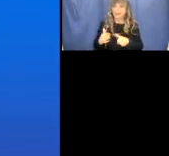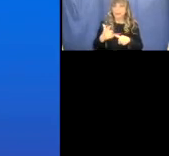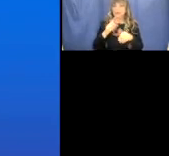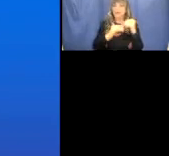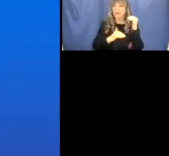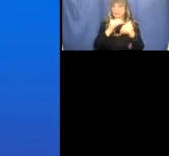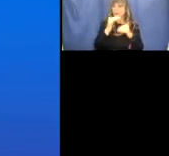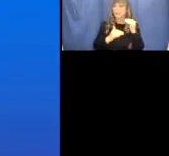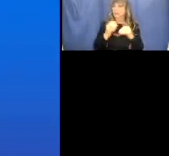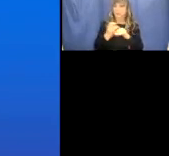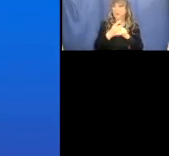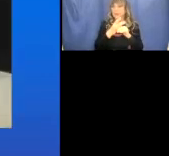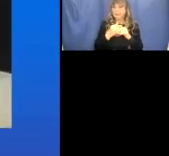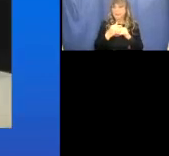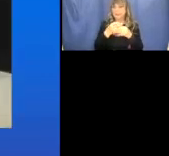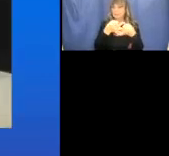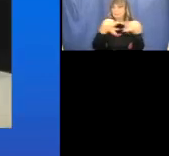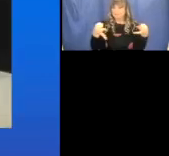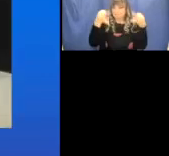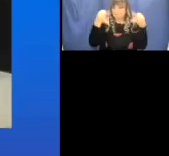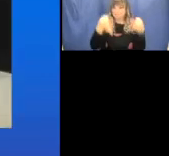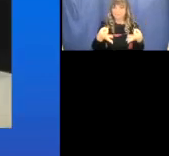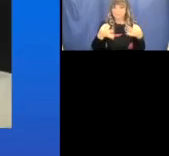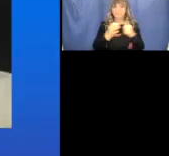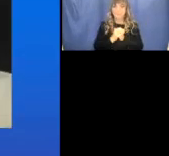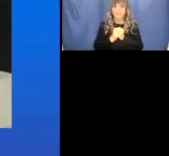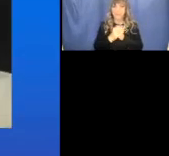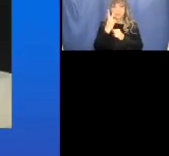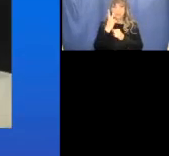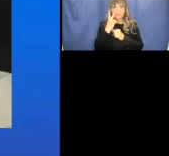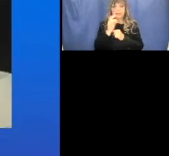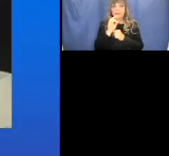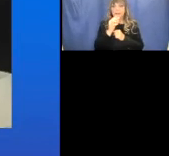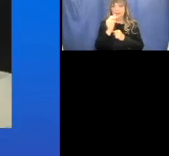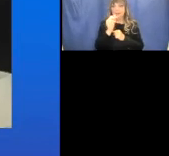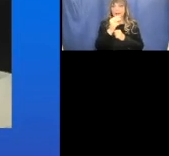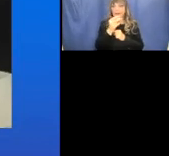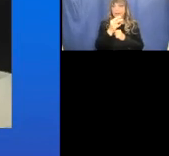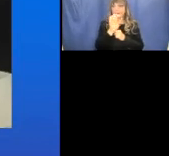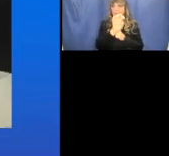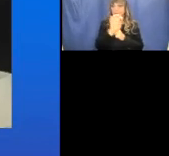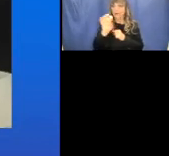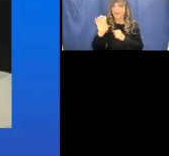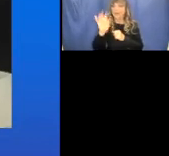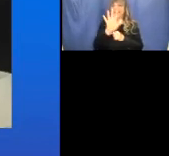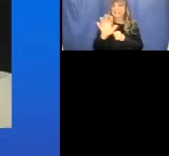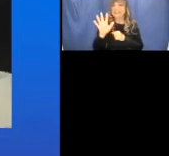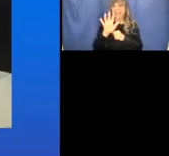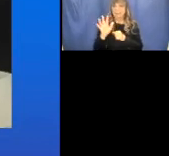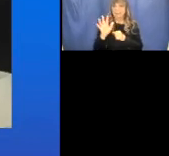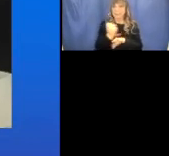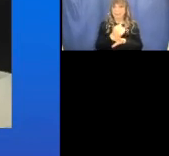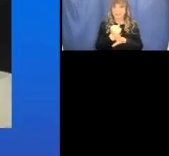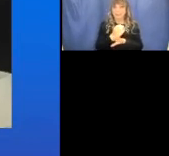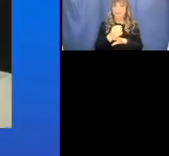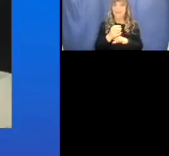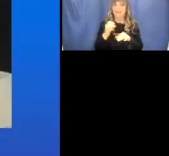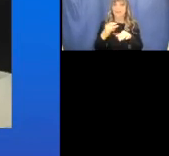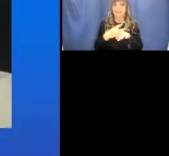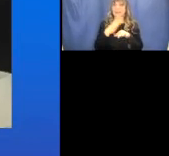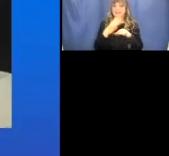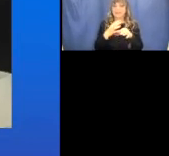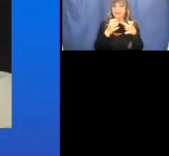band è fitta e vediamo adesso alcuni degli esempi natura appunto dei cristalli dei vari gruppi